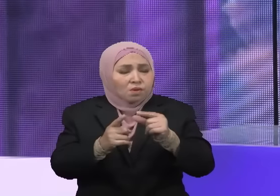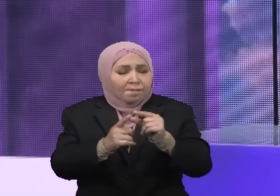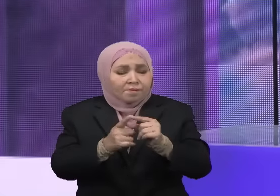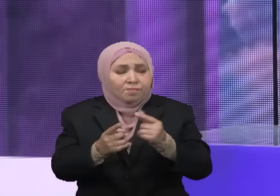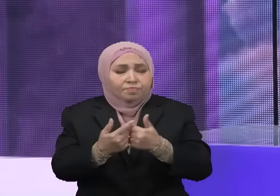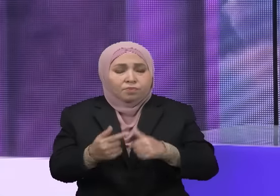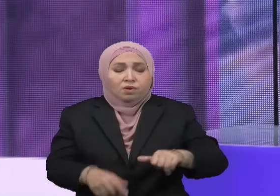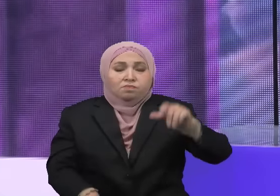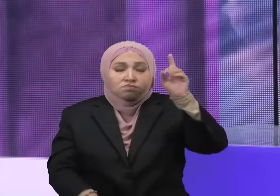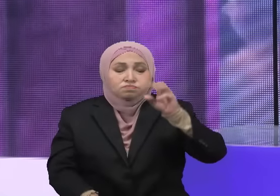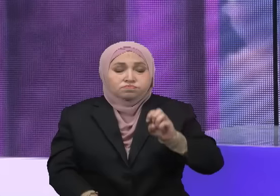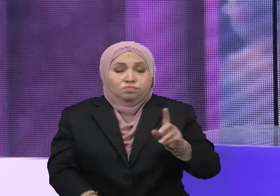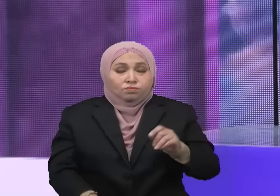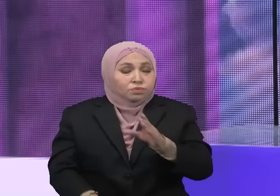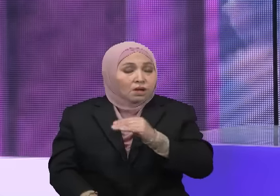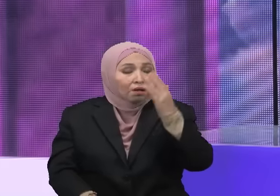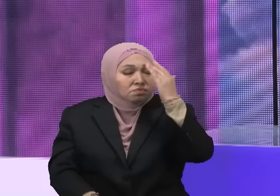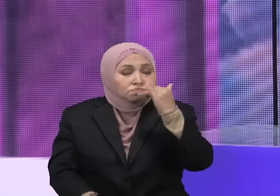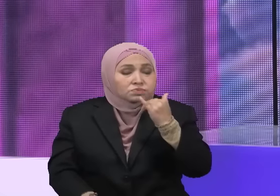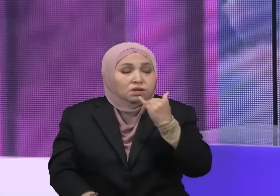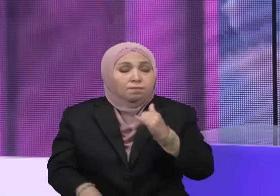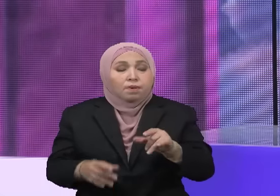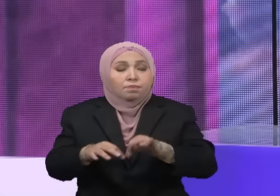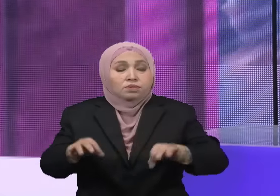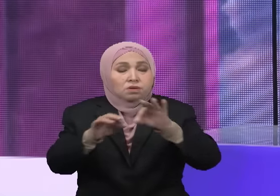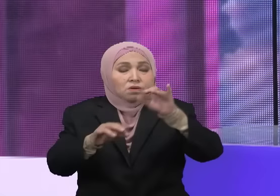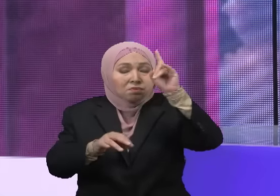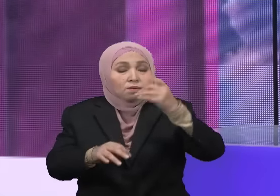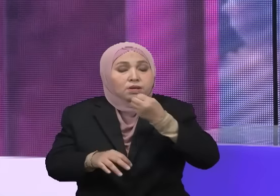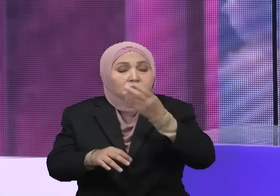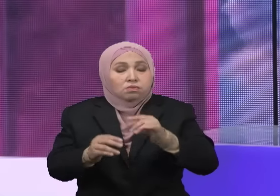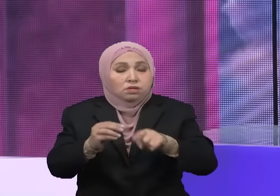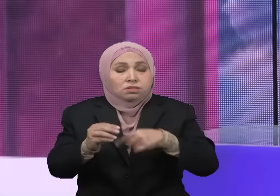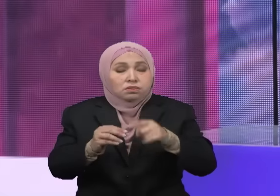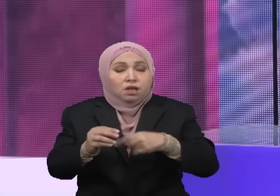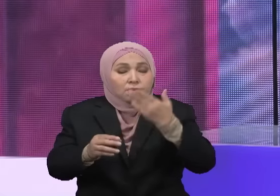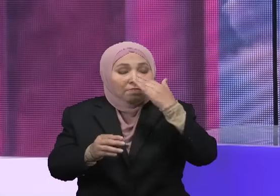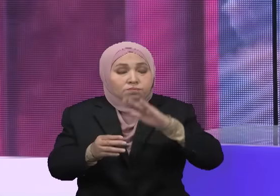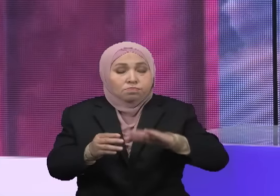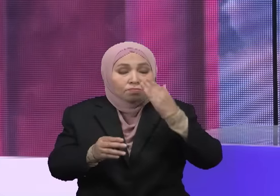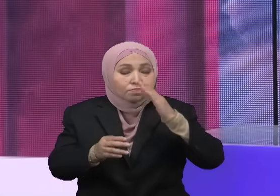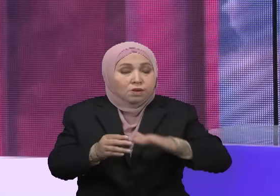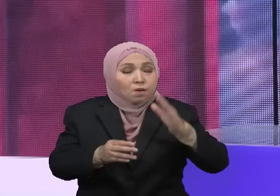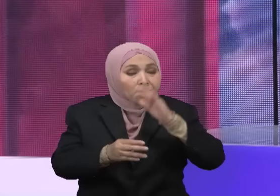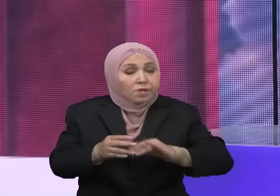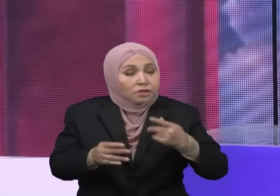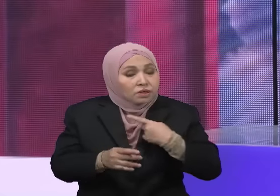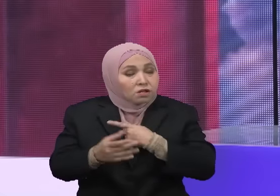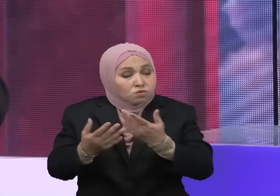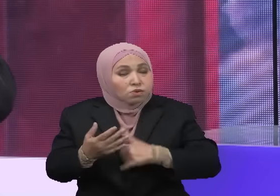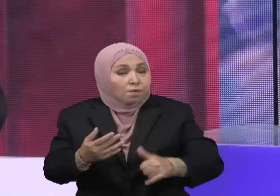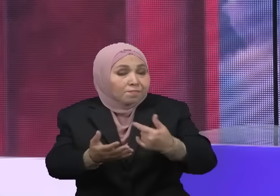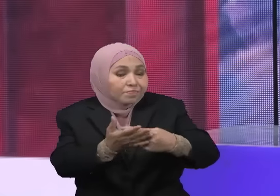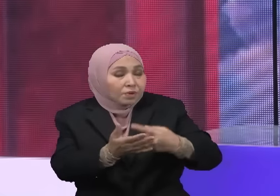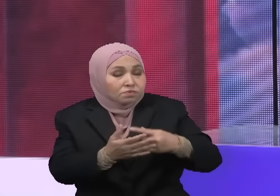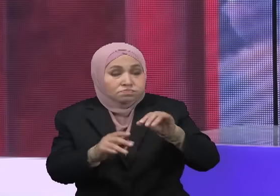Allah Subhanahu wa taala. Dan mengapa penting Allah beritahu tentang musuh? Sebagaimana kita pernah bincang sebelum ini ustaz ya. Kalau kita